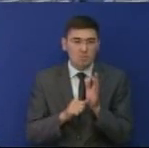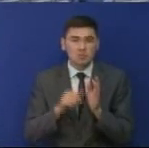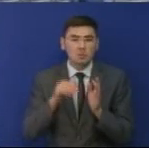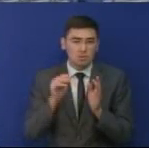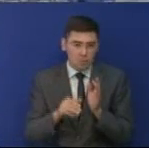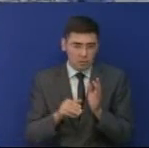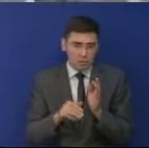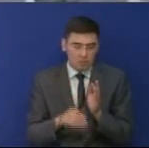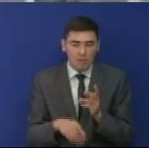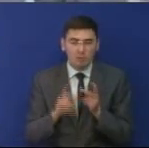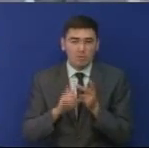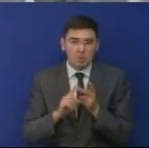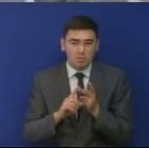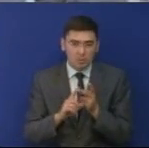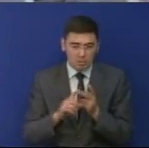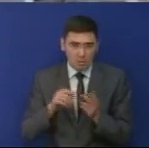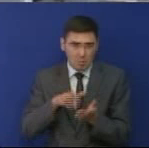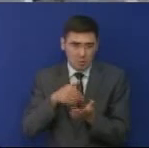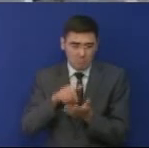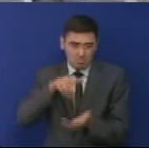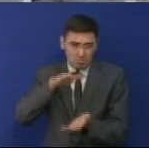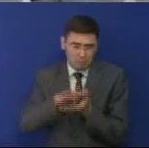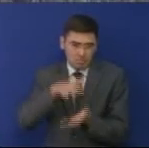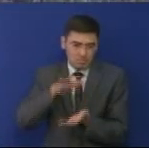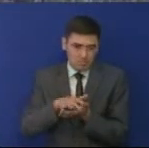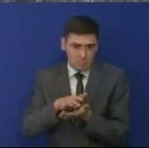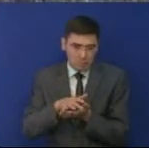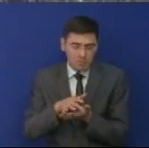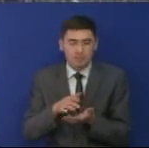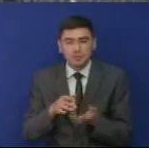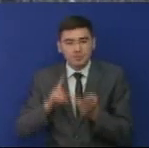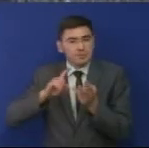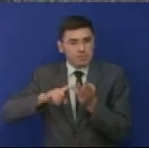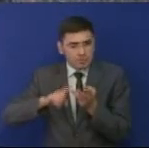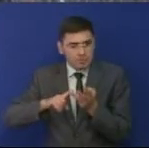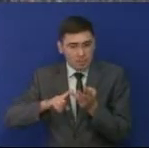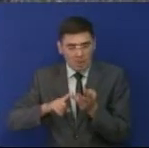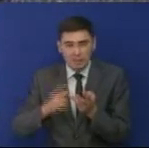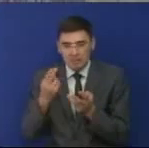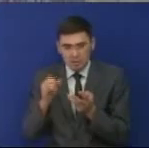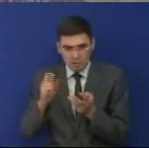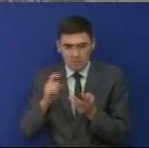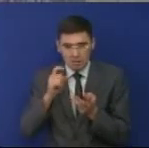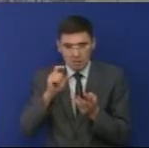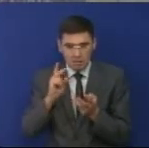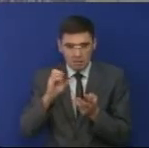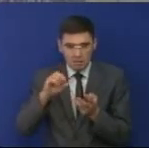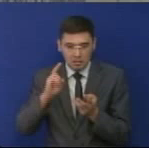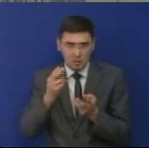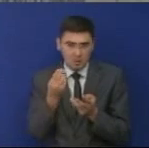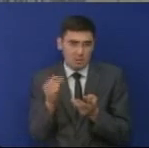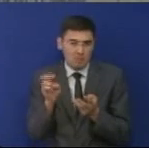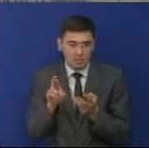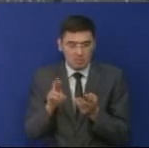культурам. Второй блок – маслопрессовый цех, который займет уже действующее здание. Третий будет цех экстракции. Последний блок